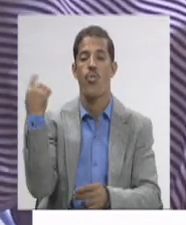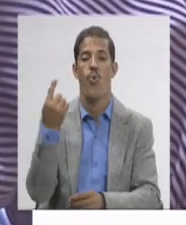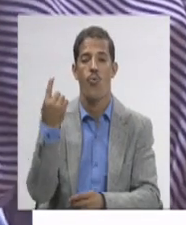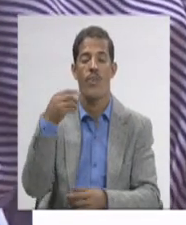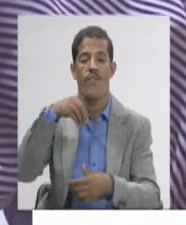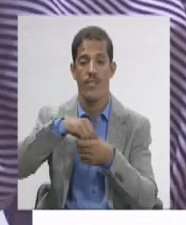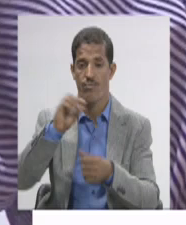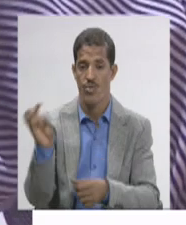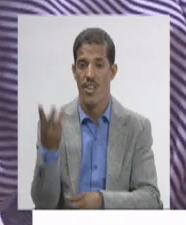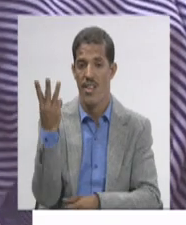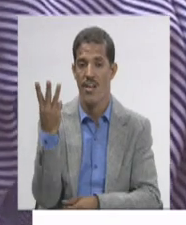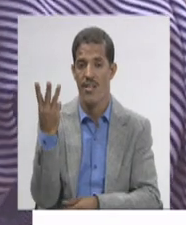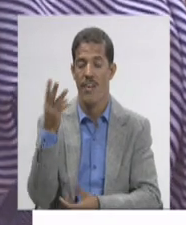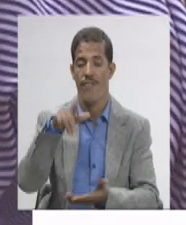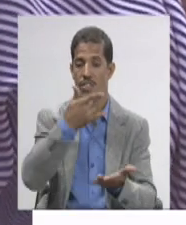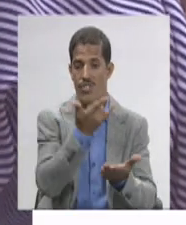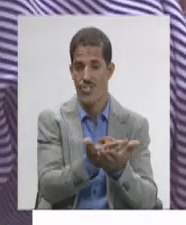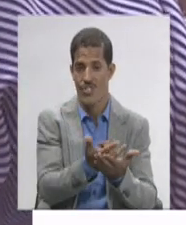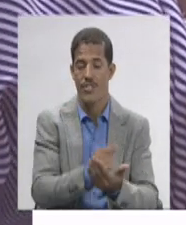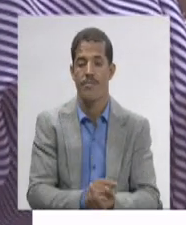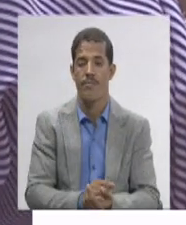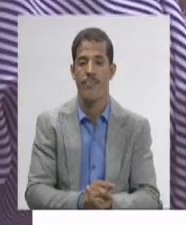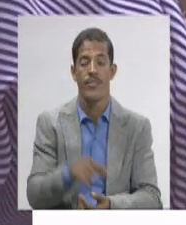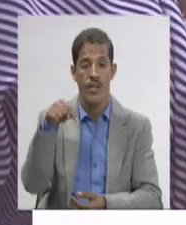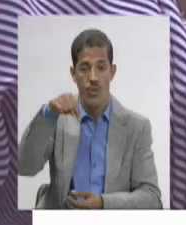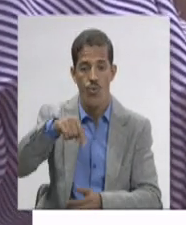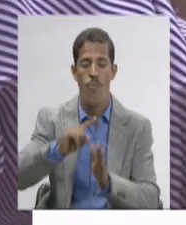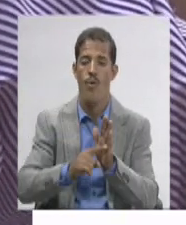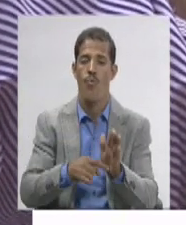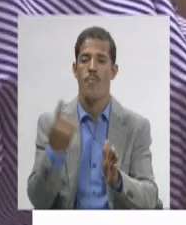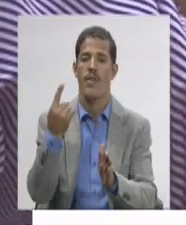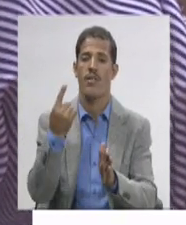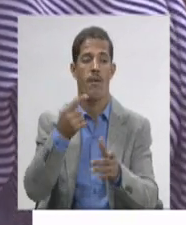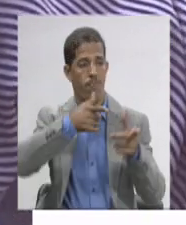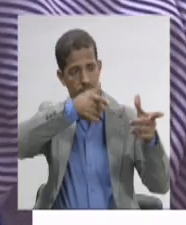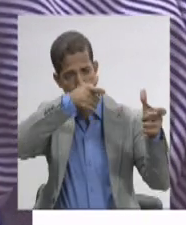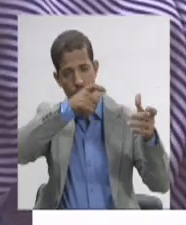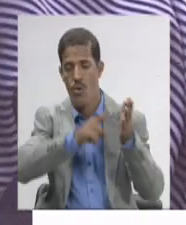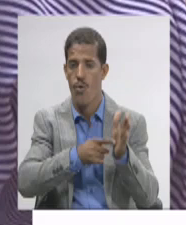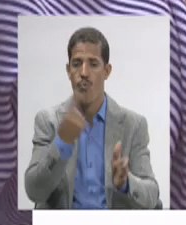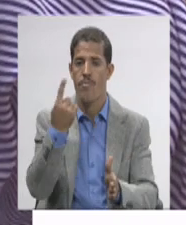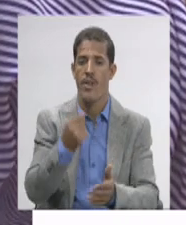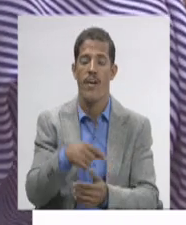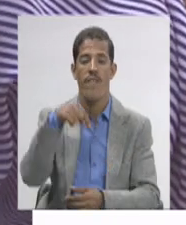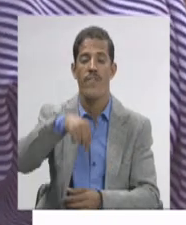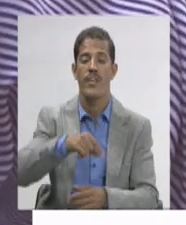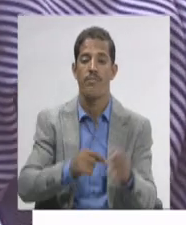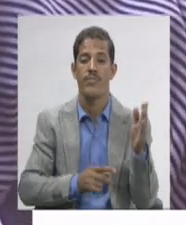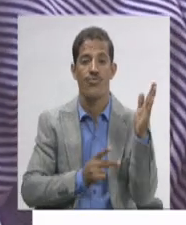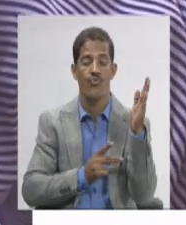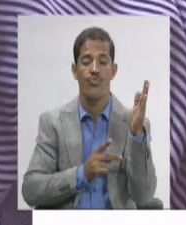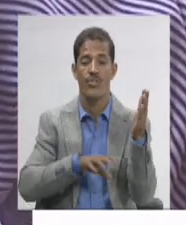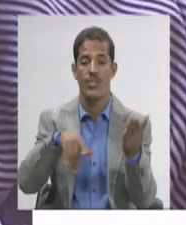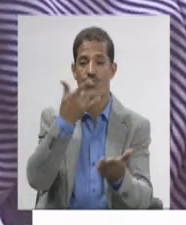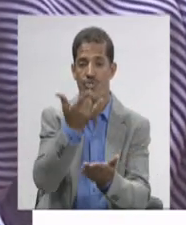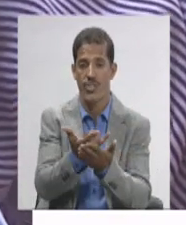نسخته الثالثه وهي المره الاولى التي تنظم فيها الرمايه في مدينه تجك